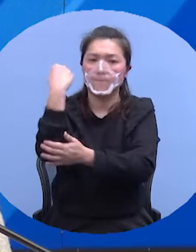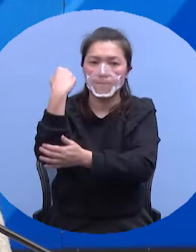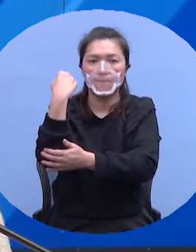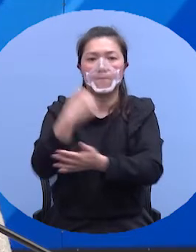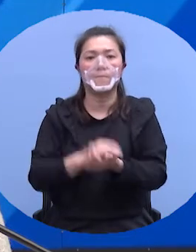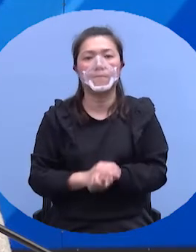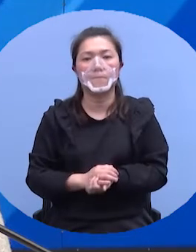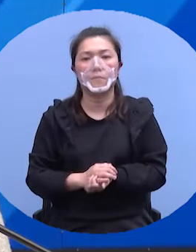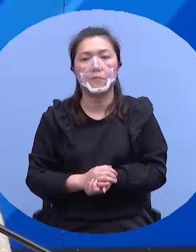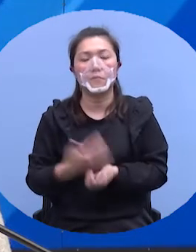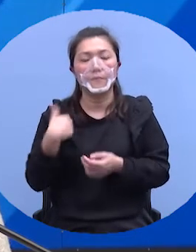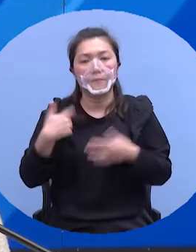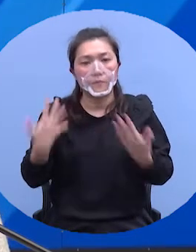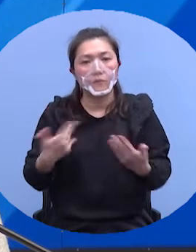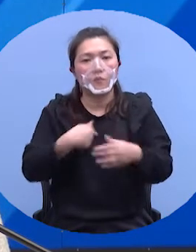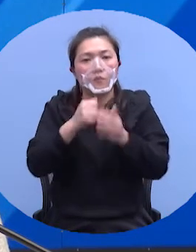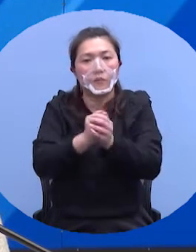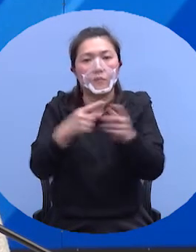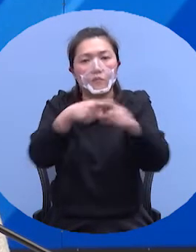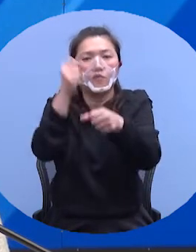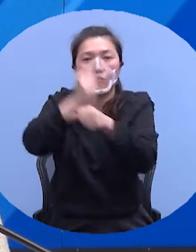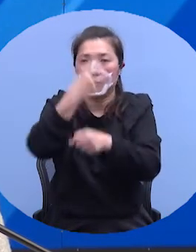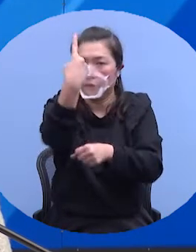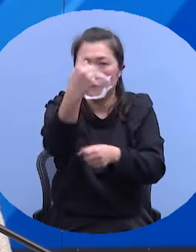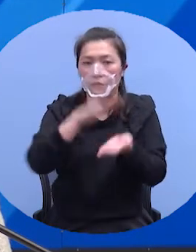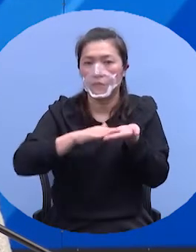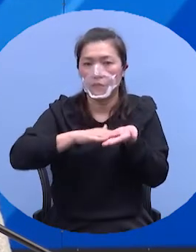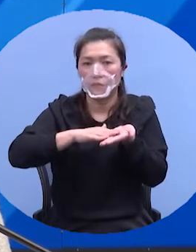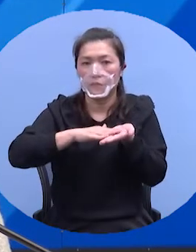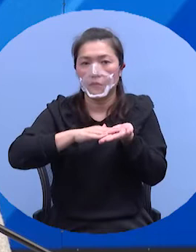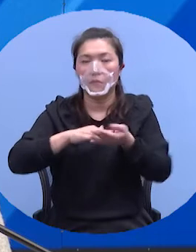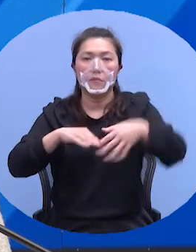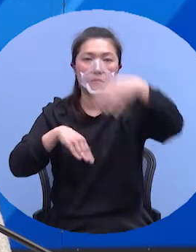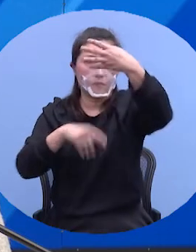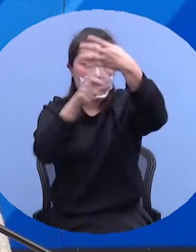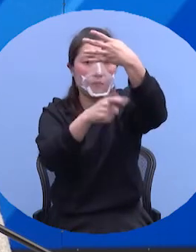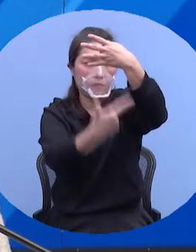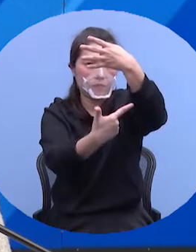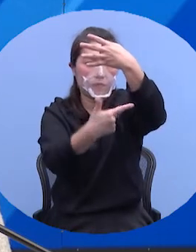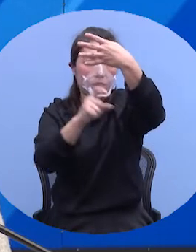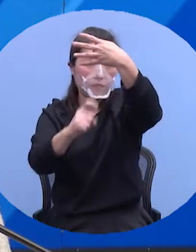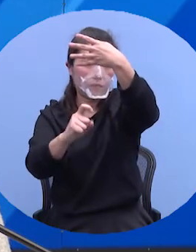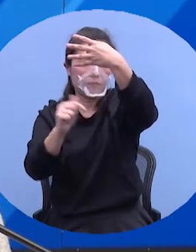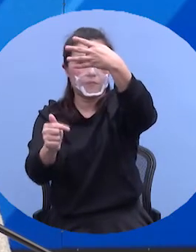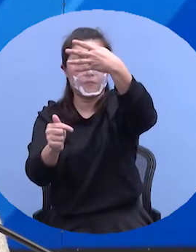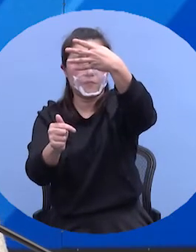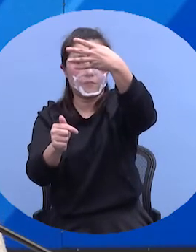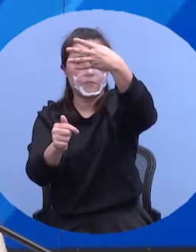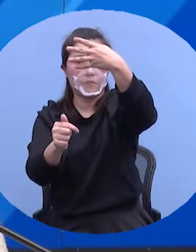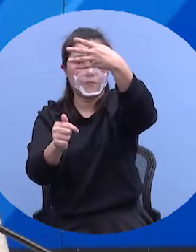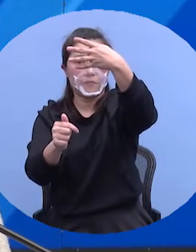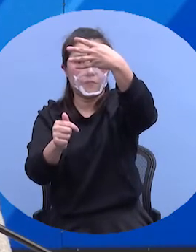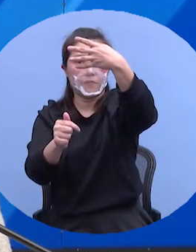量。咁所以我哋而家淨係要求市民做一件事，喺四月嘅八日、九日同埋十